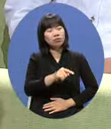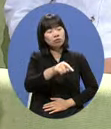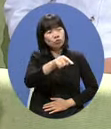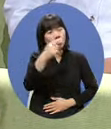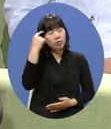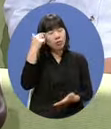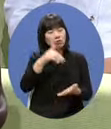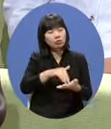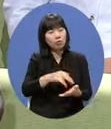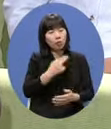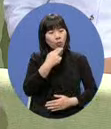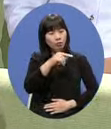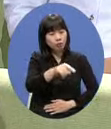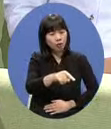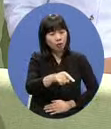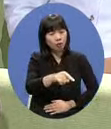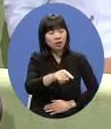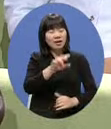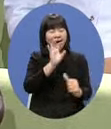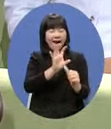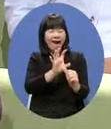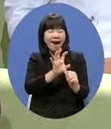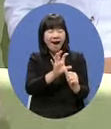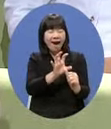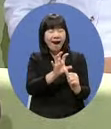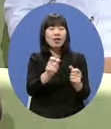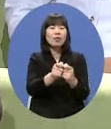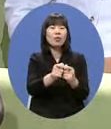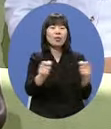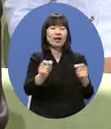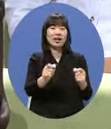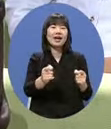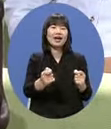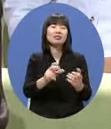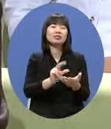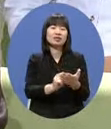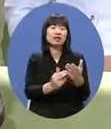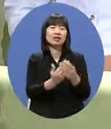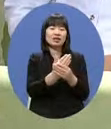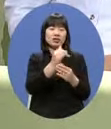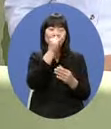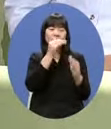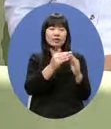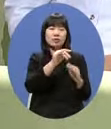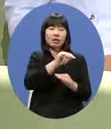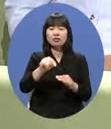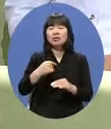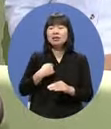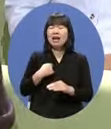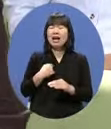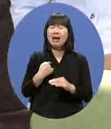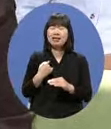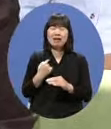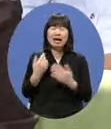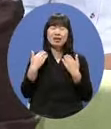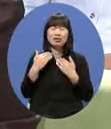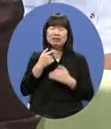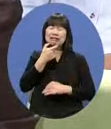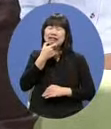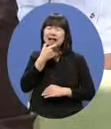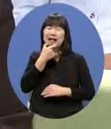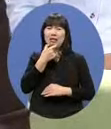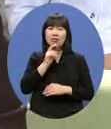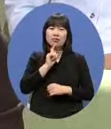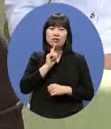반송을 안 했어 그래서 단도 더 오래 막게 되는 일이 생기는 거고 집배 어 사에는 학교 안 간다라고 하는 거예요 또 이제 어떤